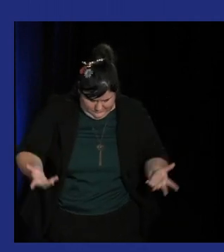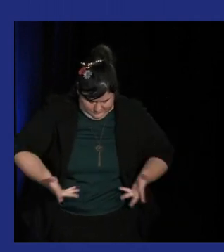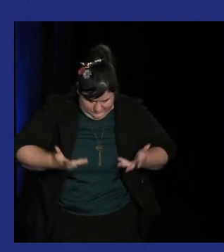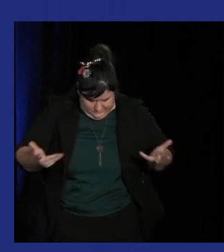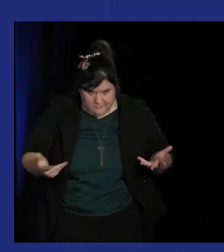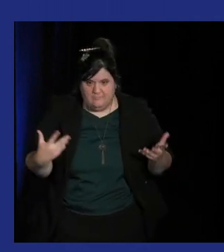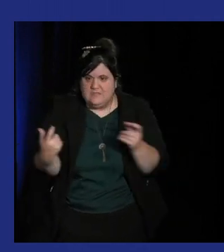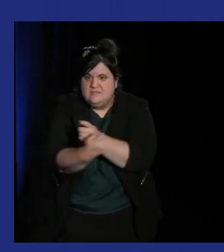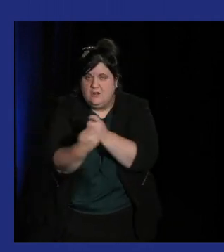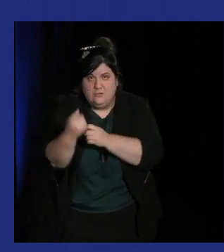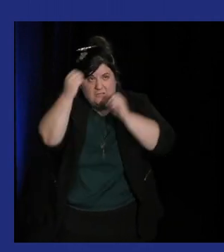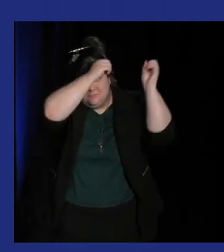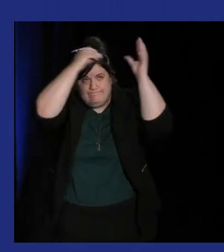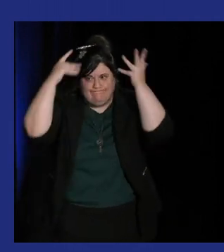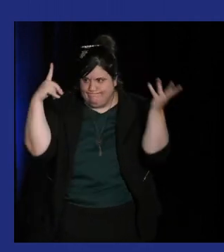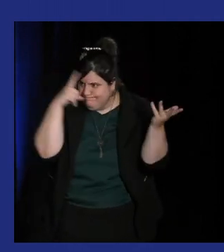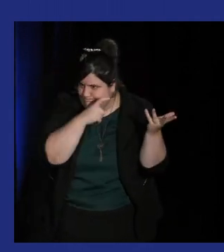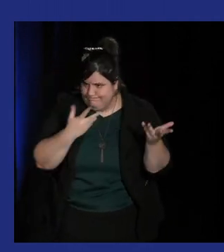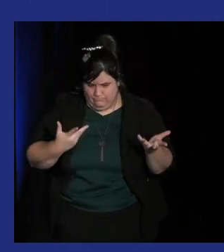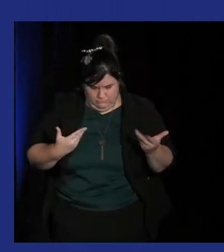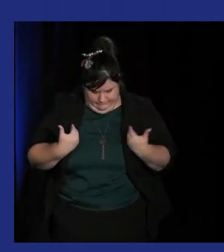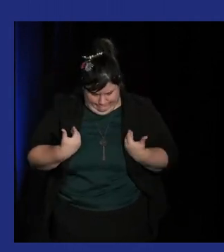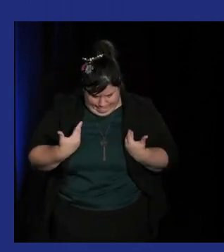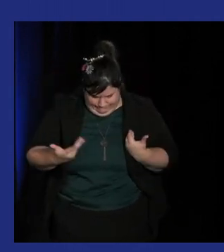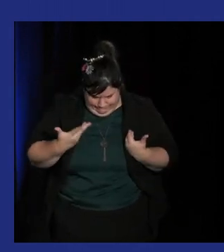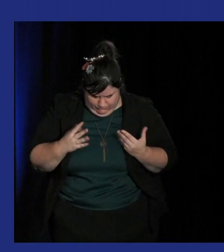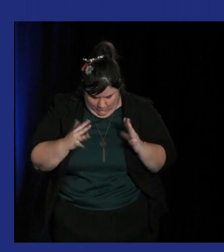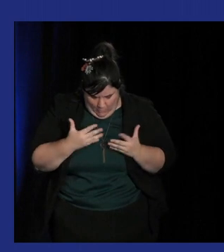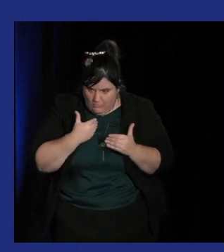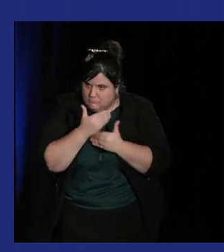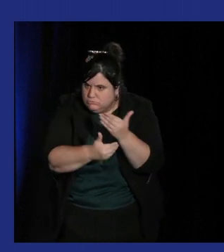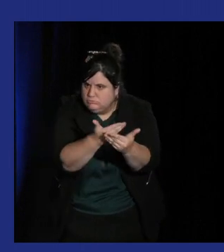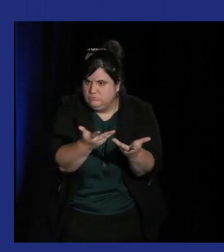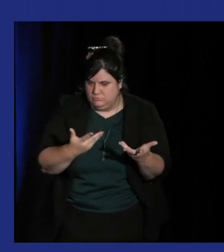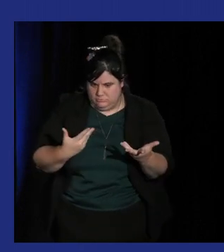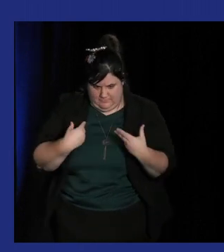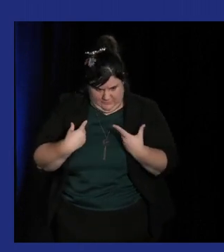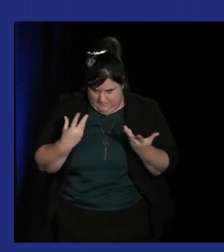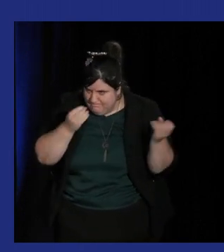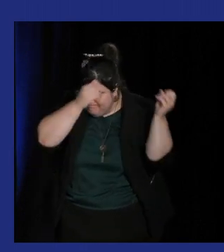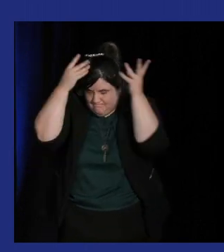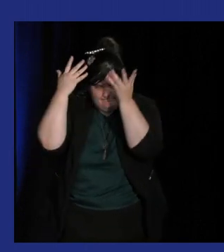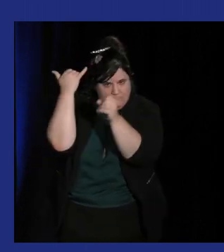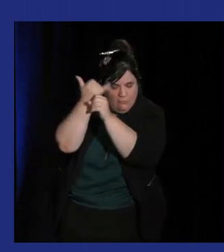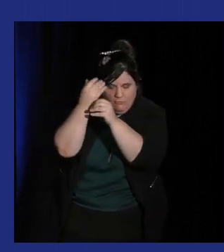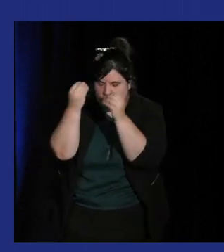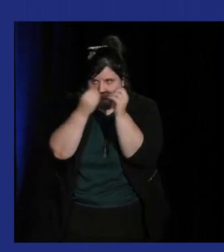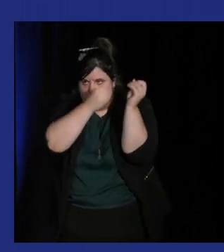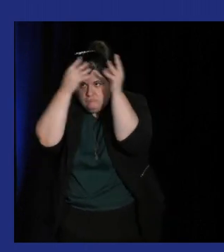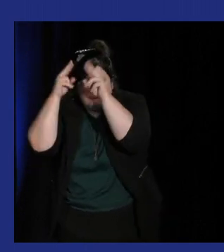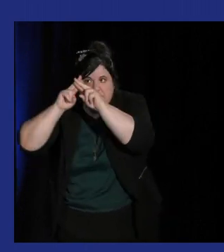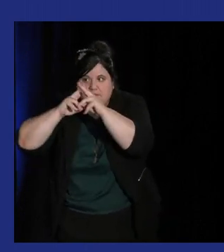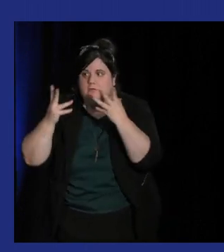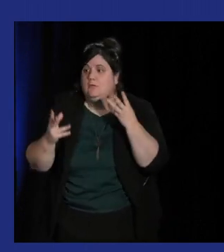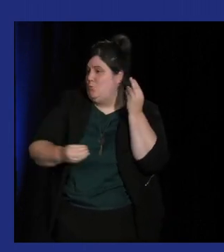les dialogues vous pouvez pas vous rendre compte c'est difficile d'itérer sur votre propre travail si vous avez pas ça tout comme je sais que pour les musiques on peut mettre des musiques temporaires